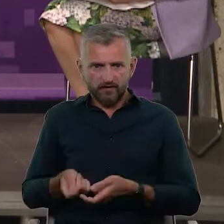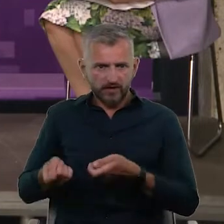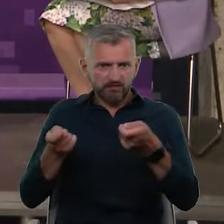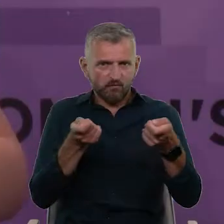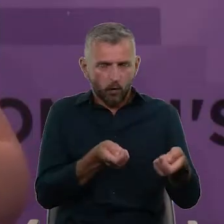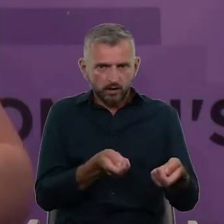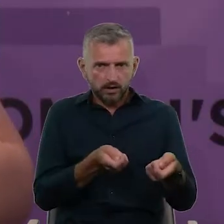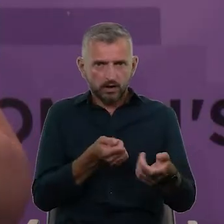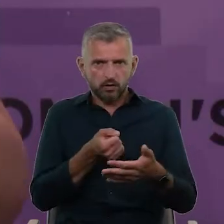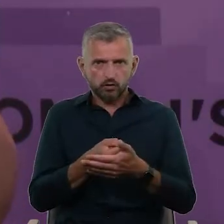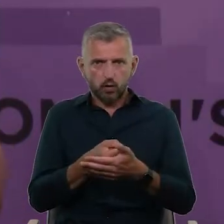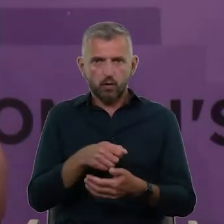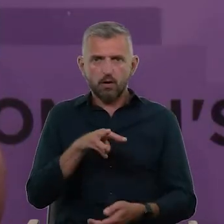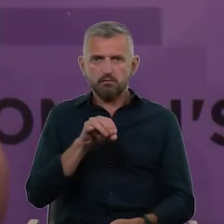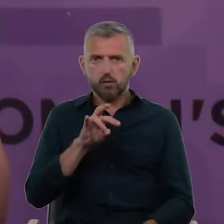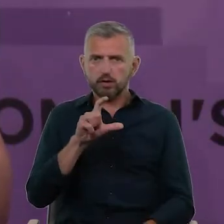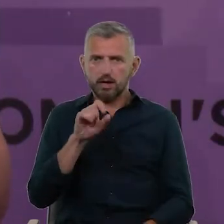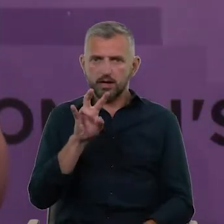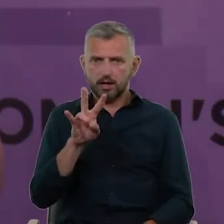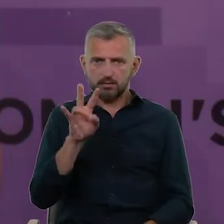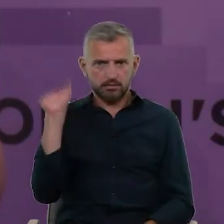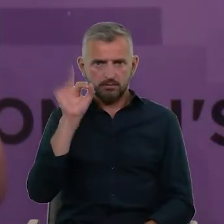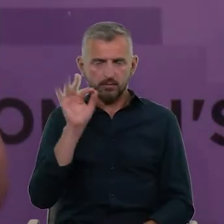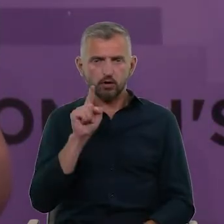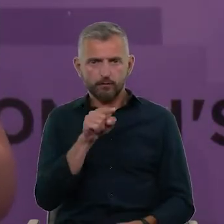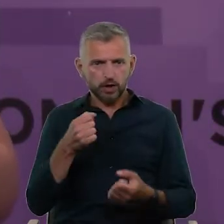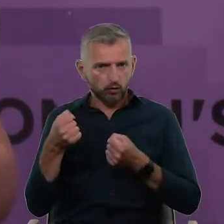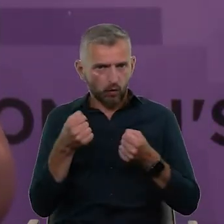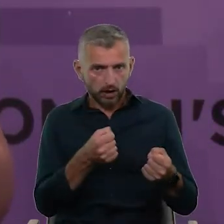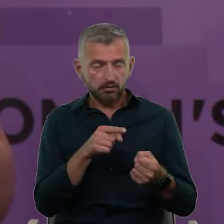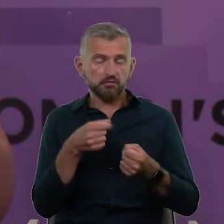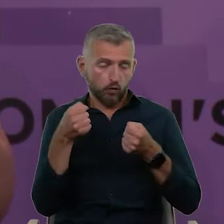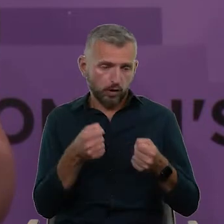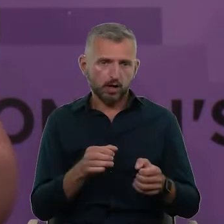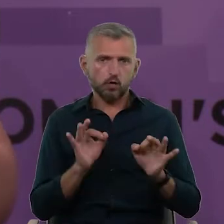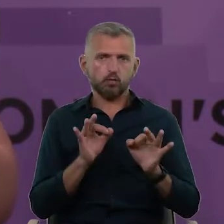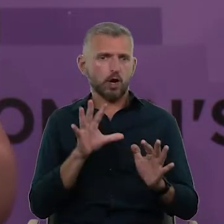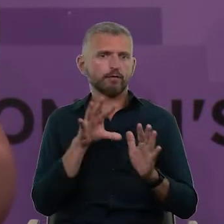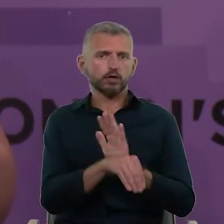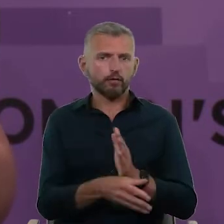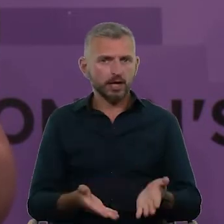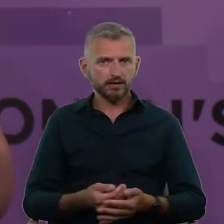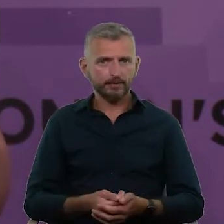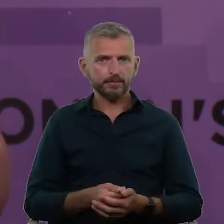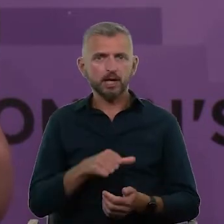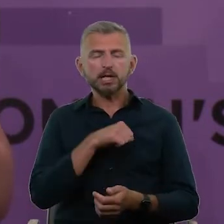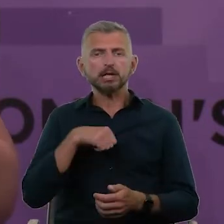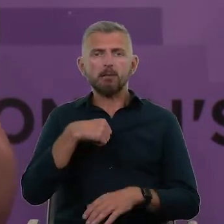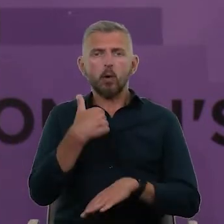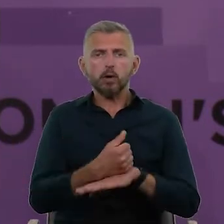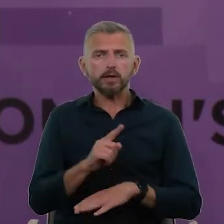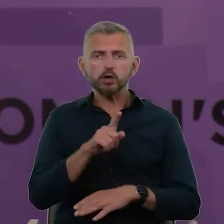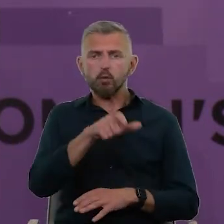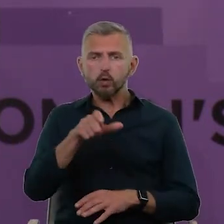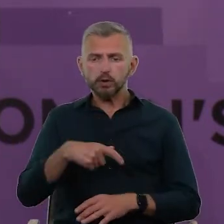можна сказати, до Мюнхена, щоб вони доїхали. І вони доїхали, і нормально влаштувалися. І саме головне, щоб